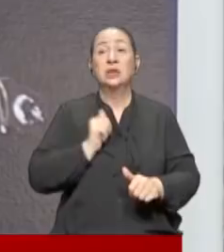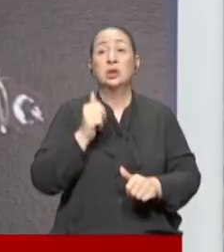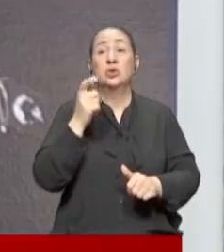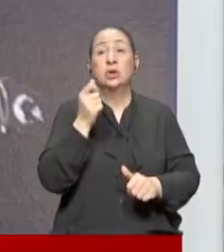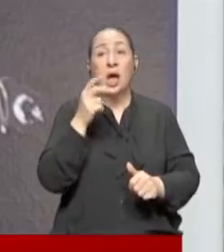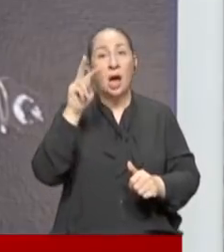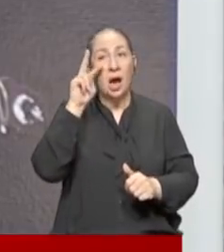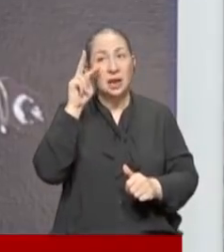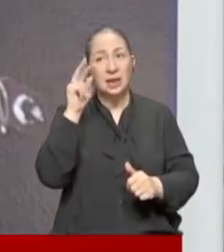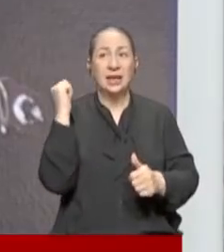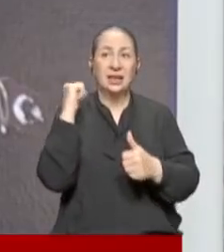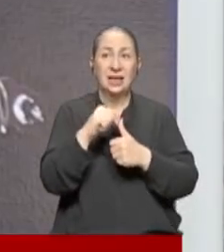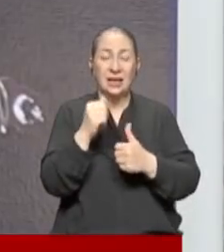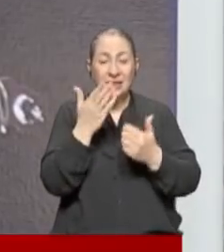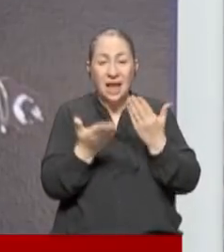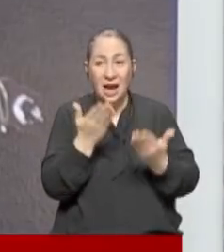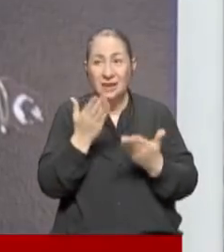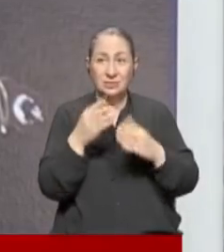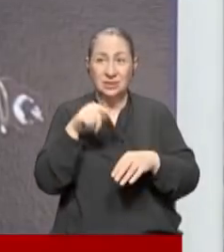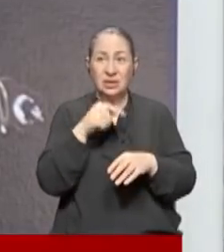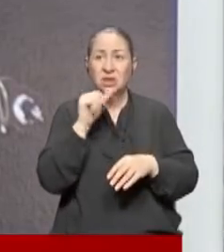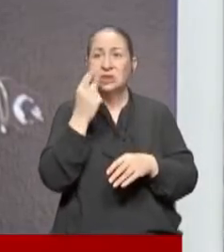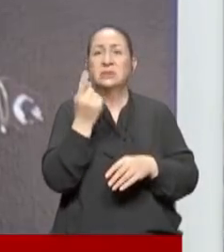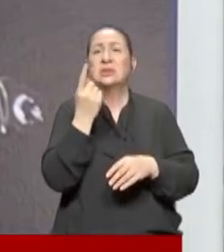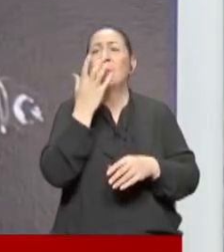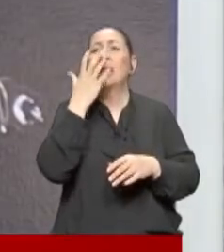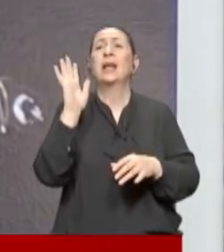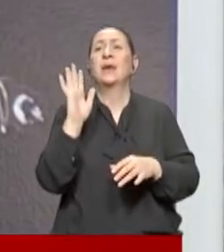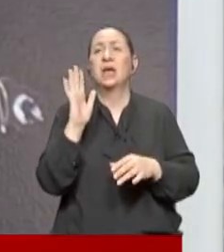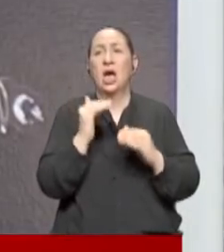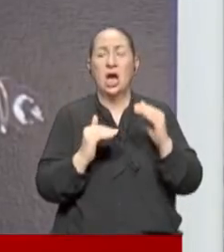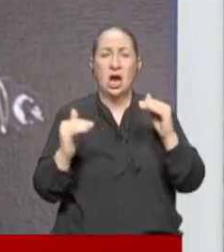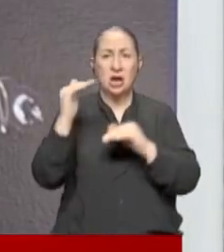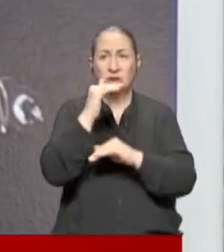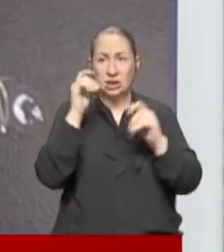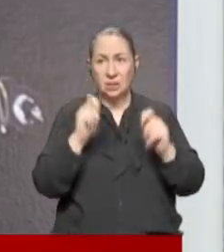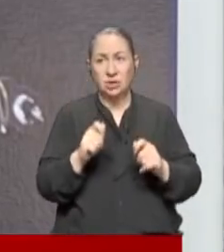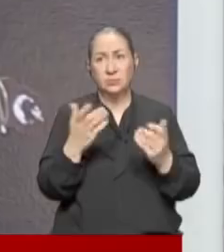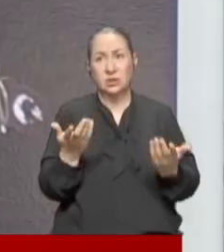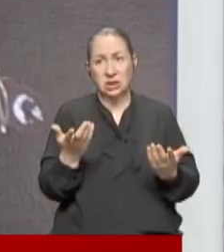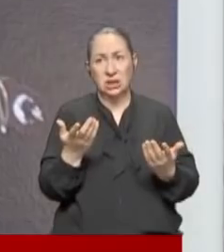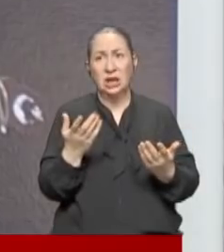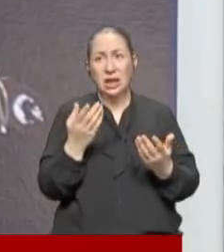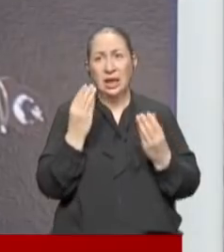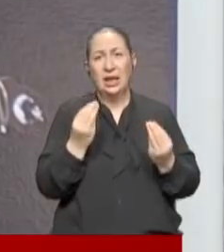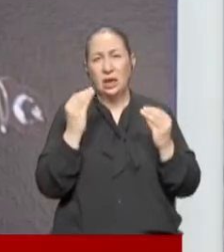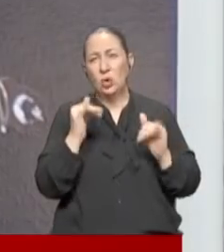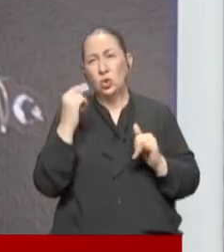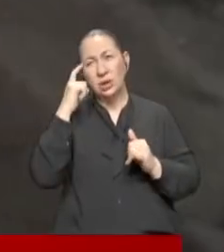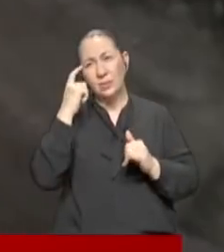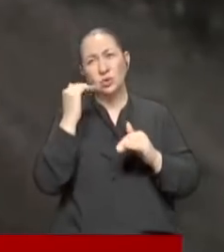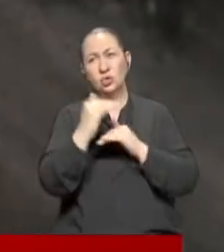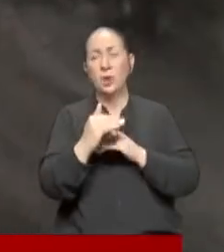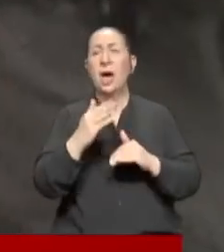ücreti Aralık'ta yeniden ele aldığımız zaman hiç kimsenin beklemediği artışı gerçekleştireceğimizi iyi kötü tahmin ediyordur